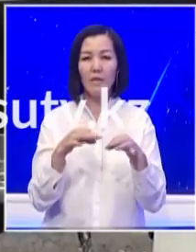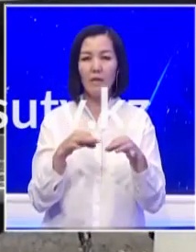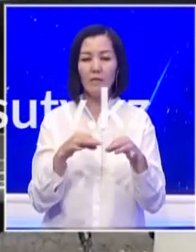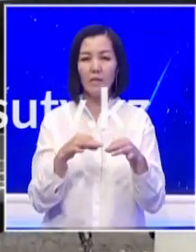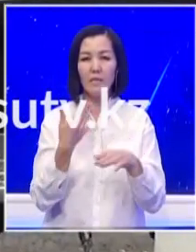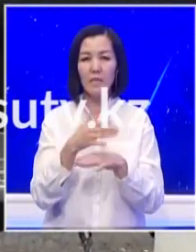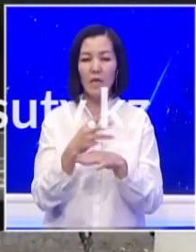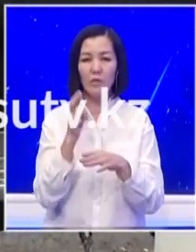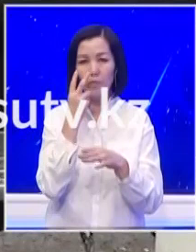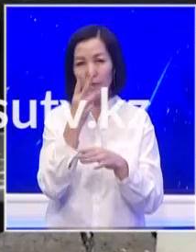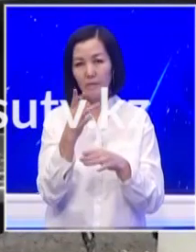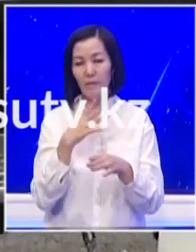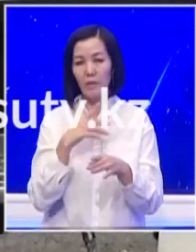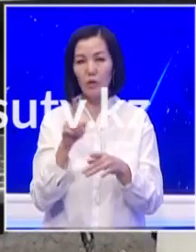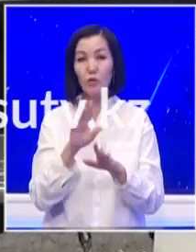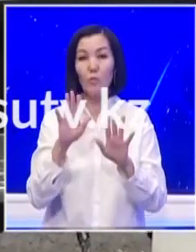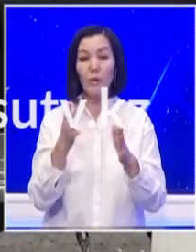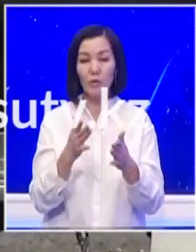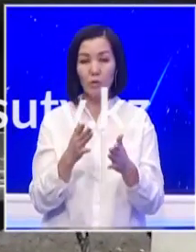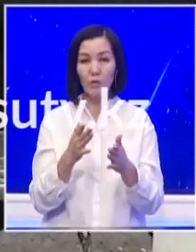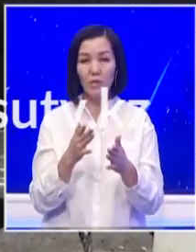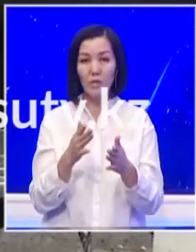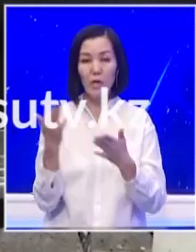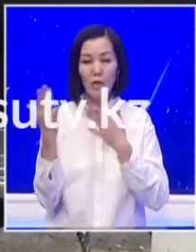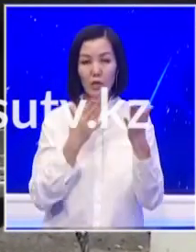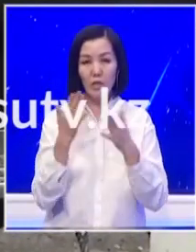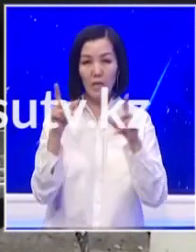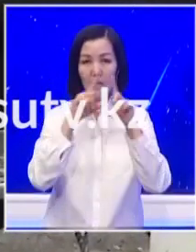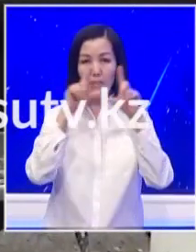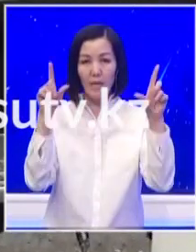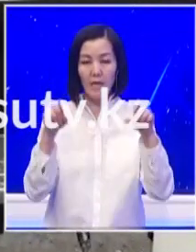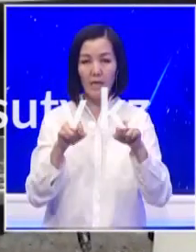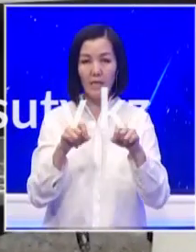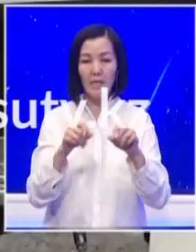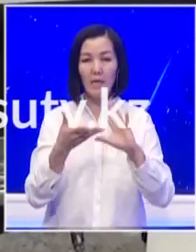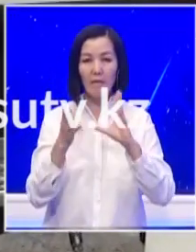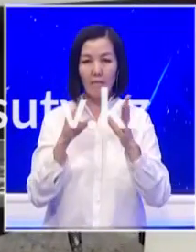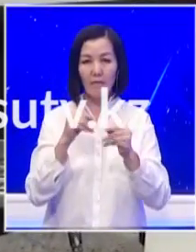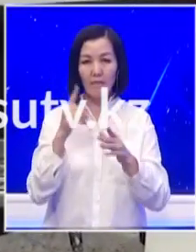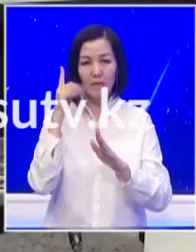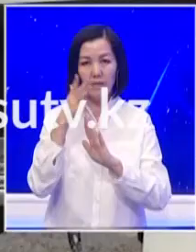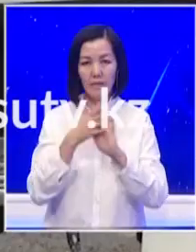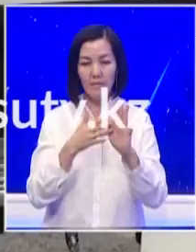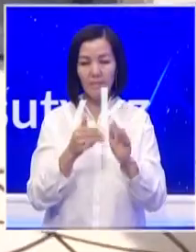на улицы, чтобы посмотреть, что происходит. Они читали наши плакаты и, надеюсь, сделали выводы для себя.